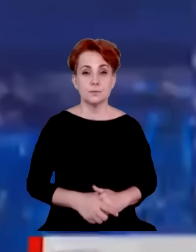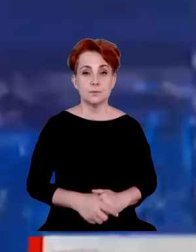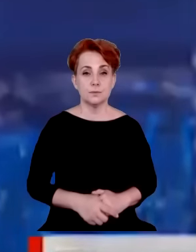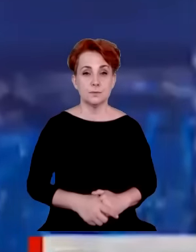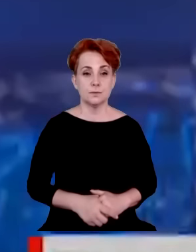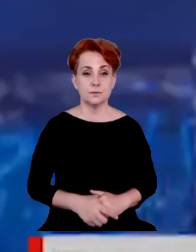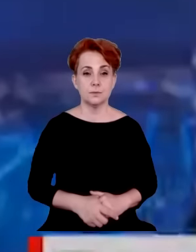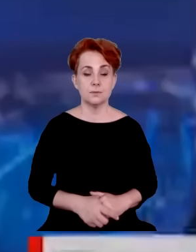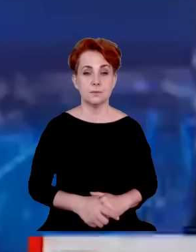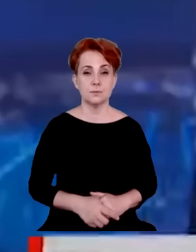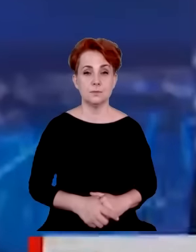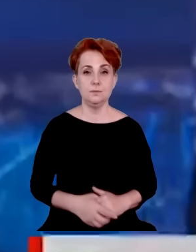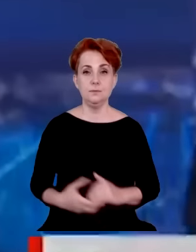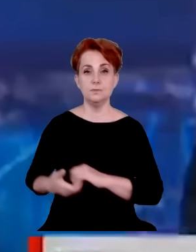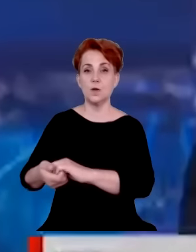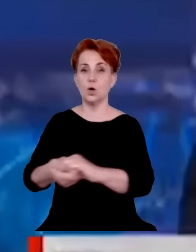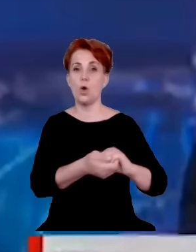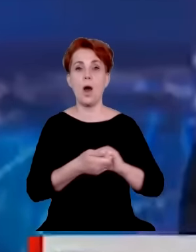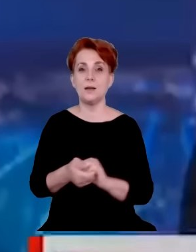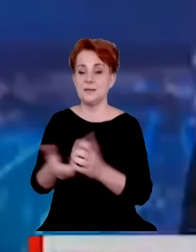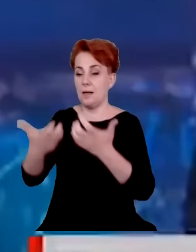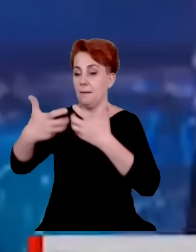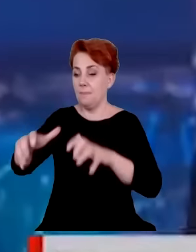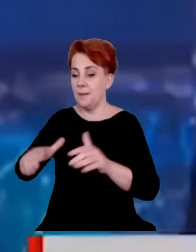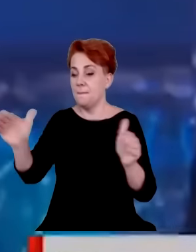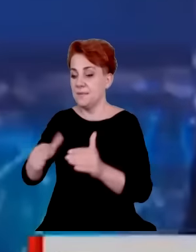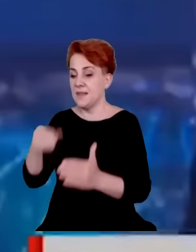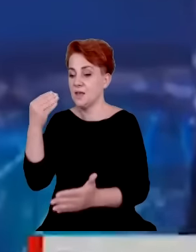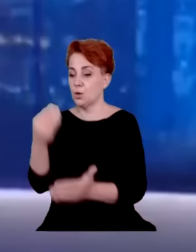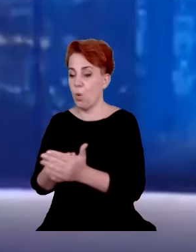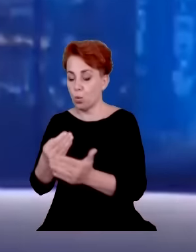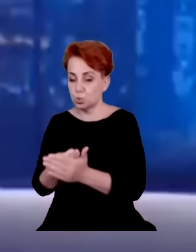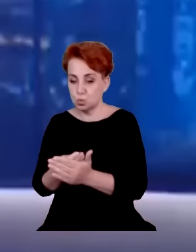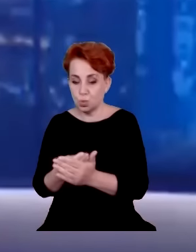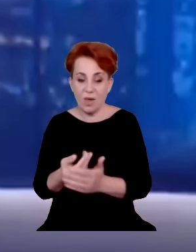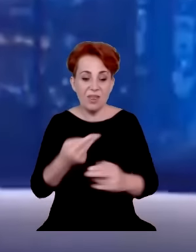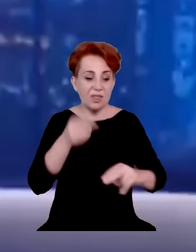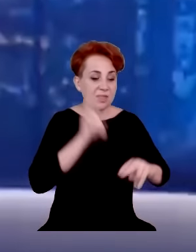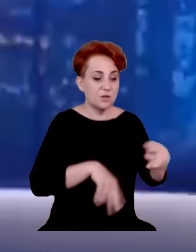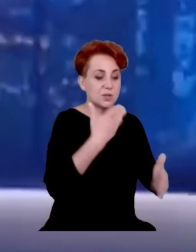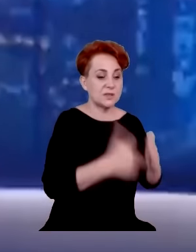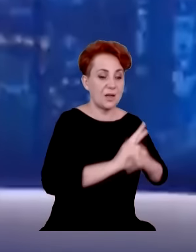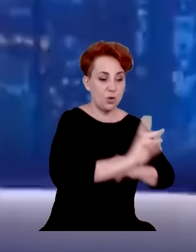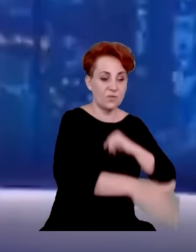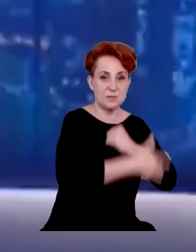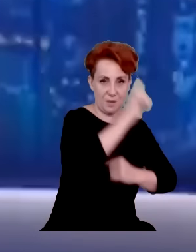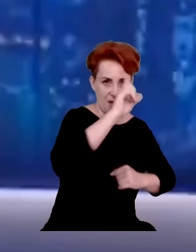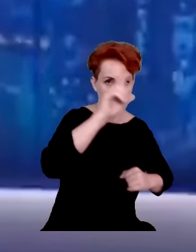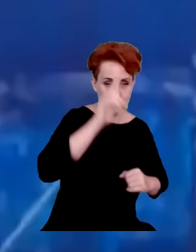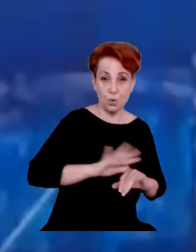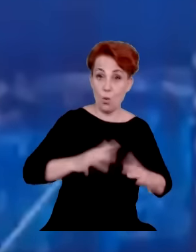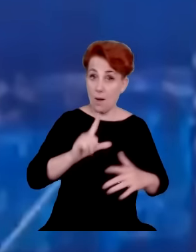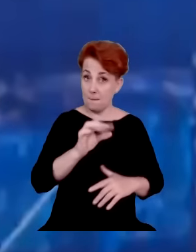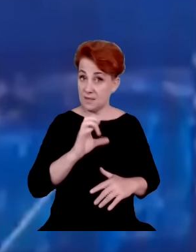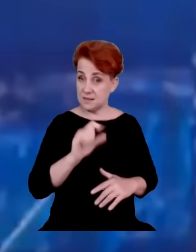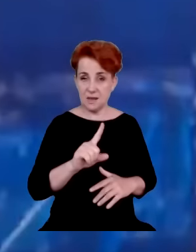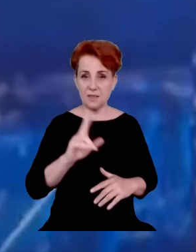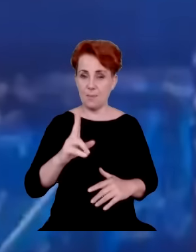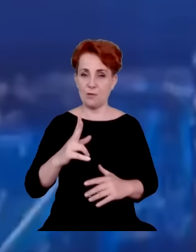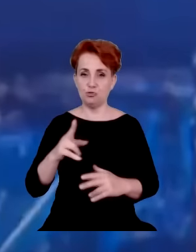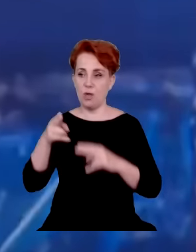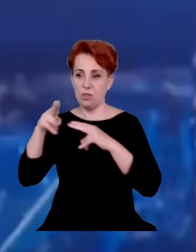rozpad koalicji jest mniej kosztowny niż utrata wyborców przez partie które tworzą koalicję nie jest i nie będzie niczym wasalem Nie był